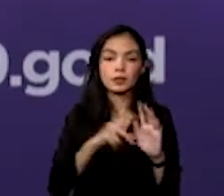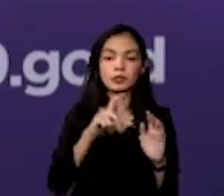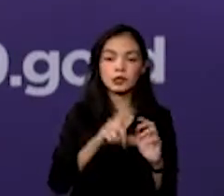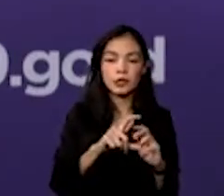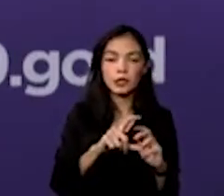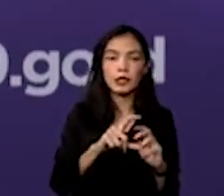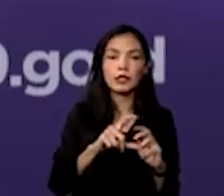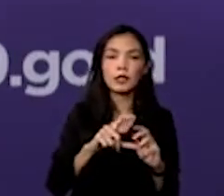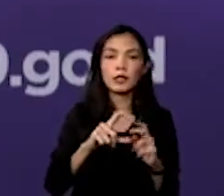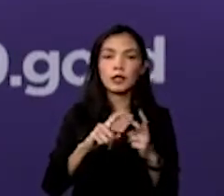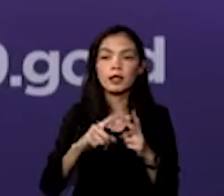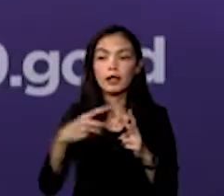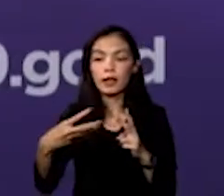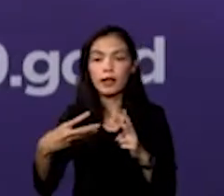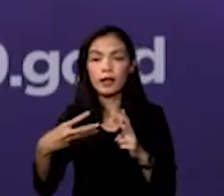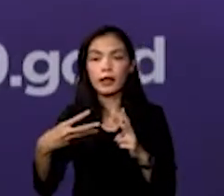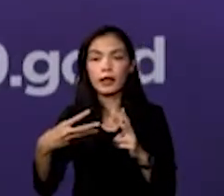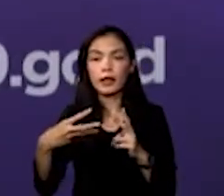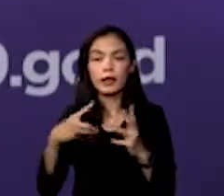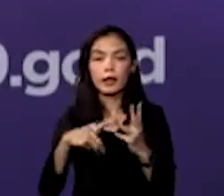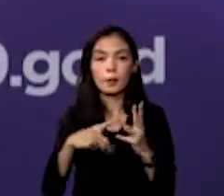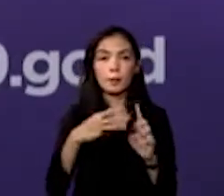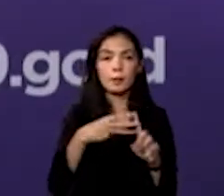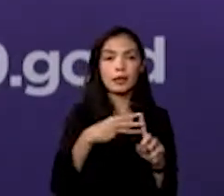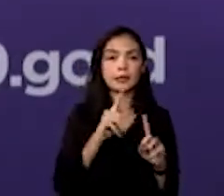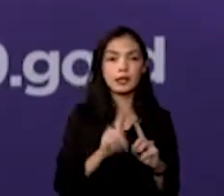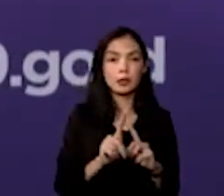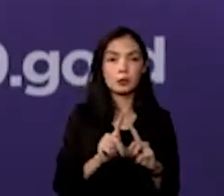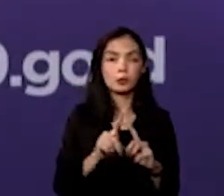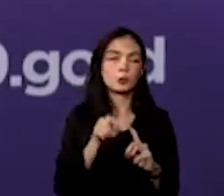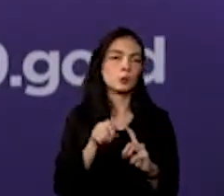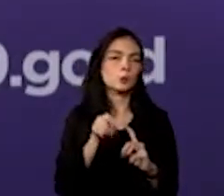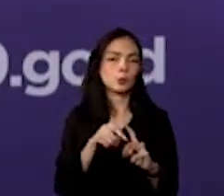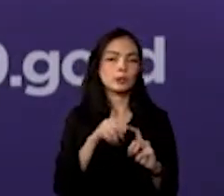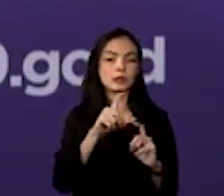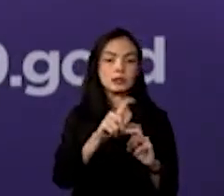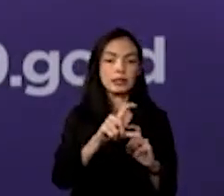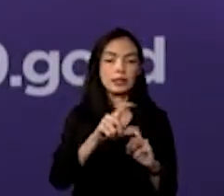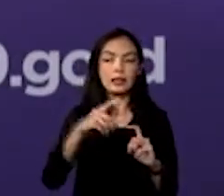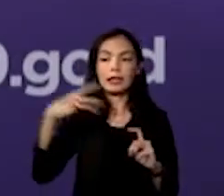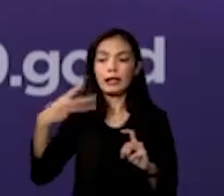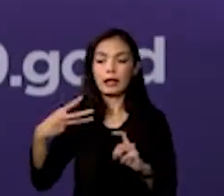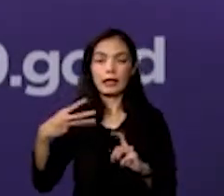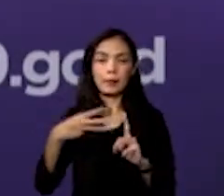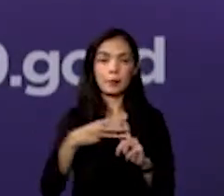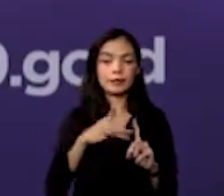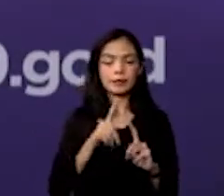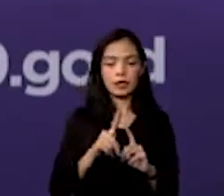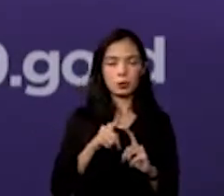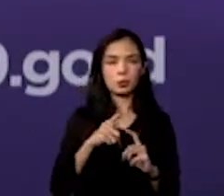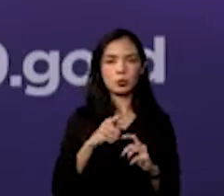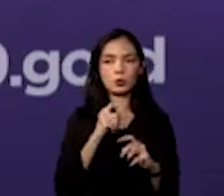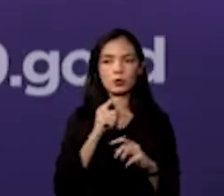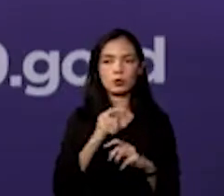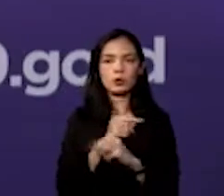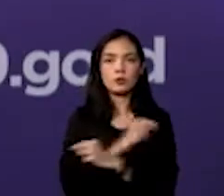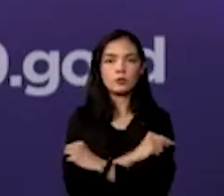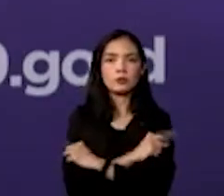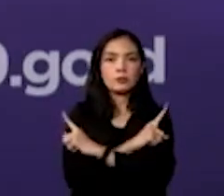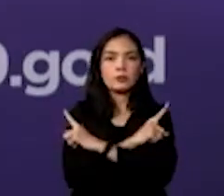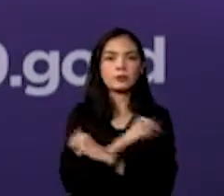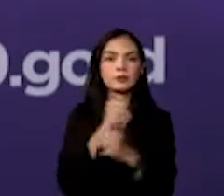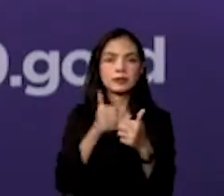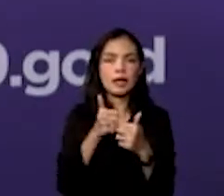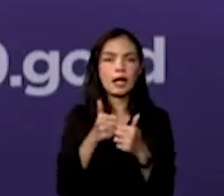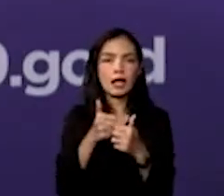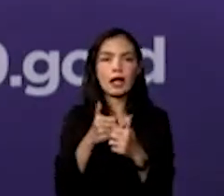vitamin E dan vitamin B1 ini ini buat ngelawan si covid nih supaya daya tahan meningkat jadi